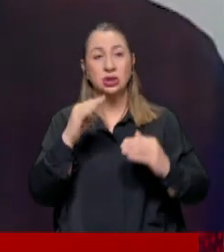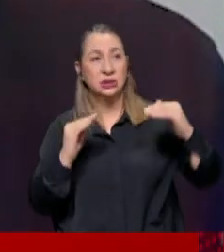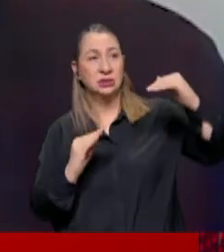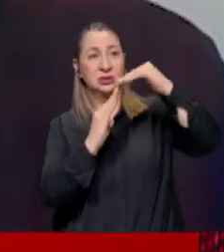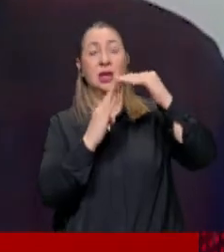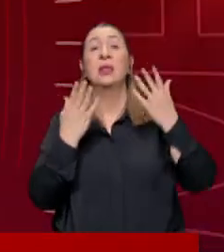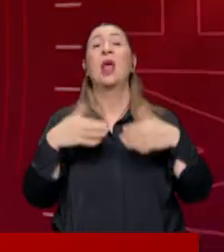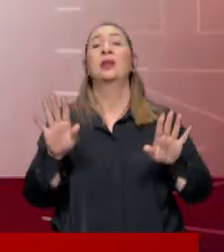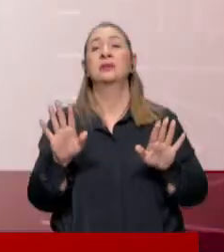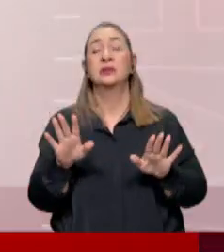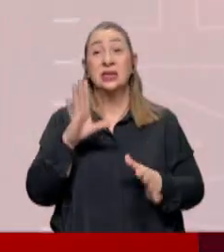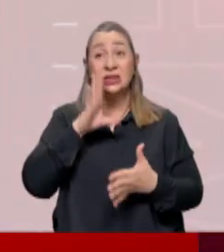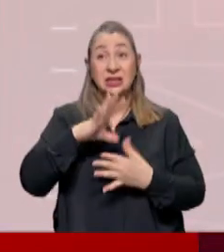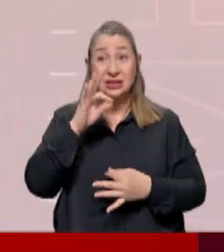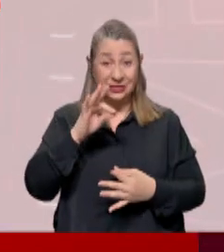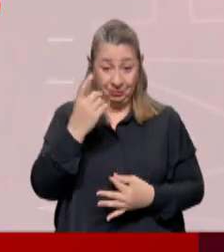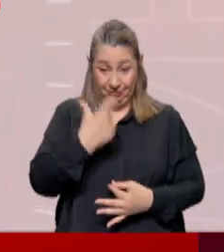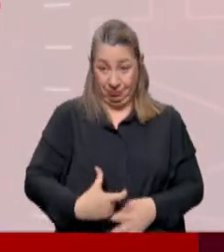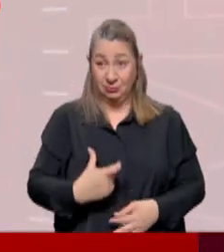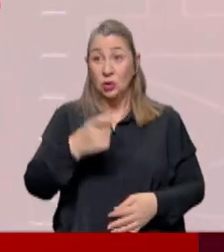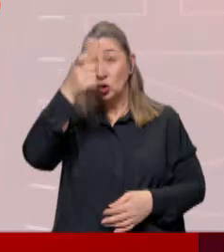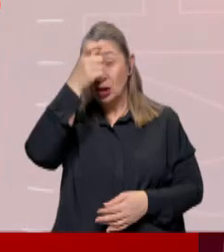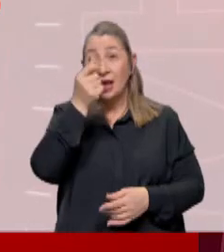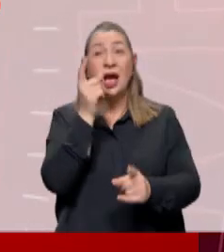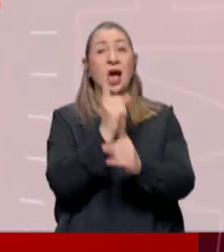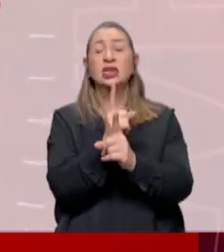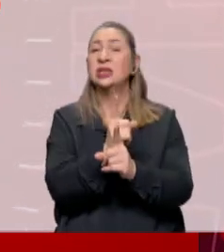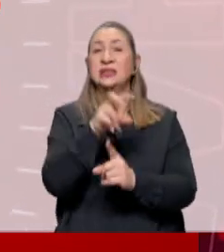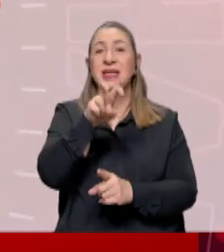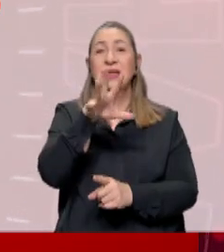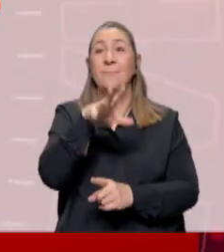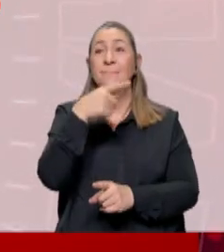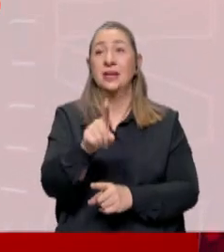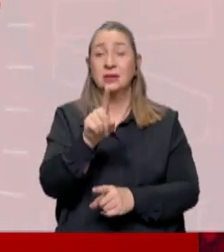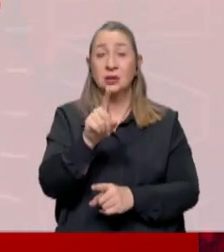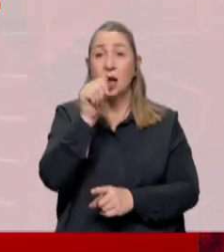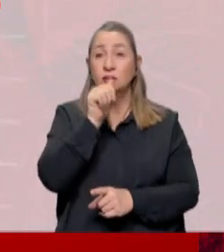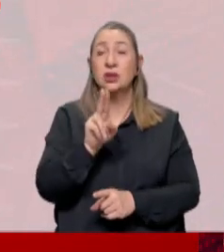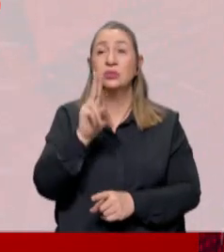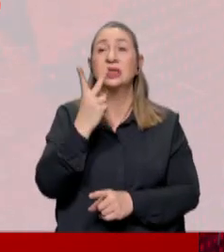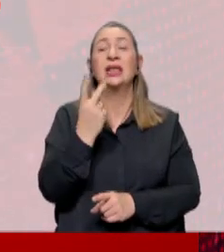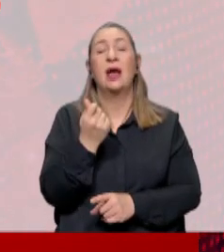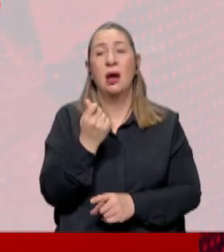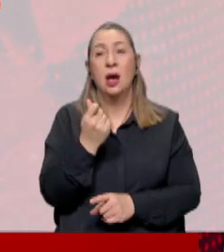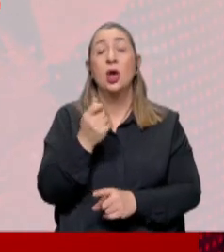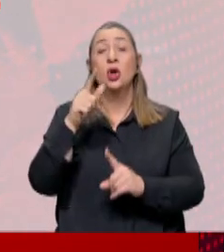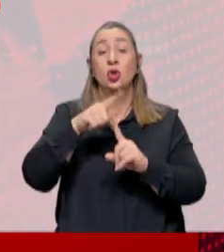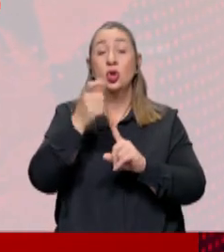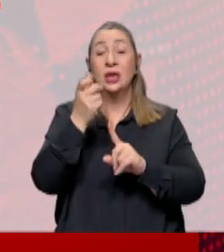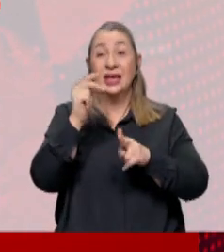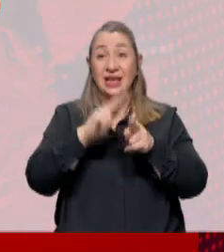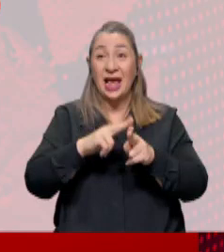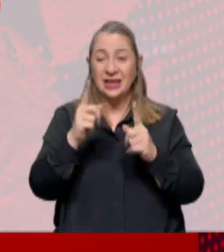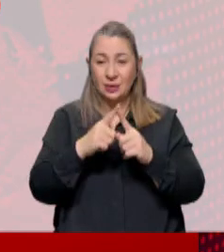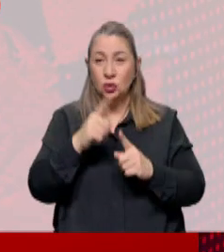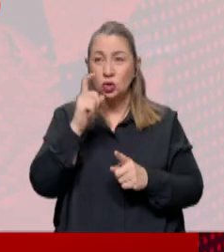seviyesini yakalayabilmiş değiliz. Kişi başı milli gelirin Türk lirası karşılığı ise 85.672 lira. TÜİK hesabı